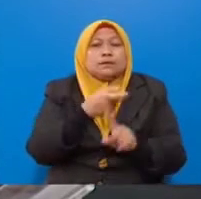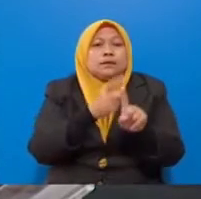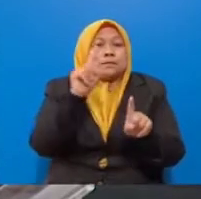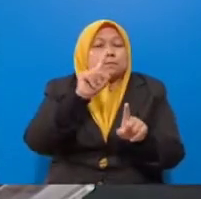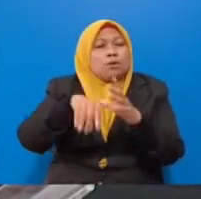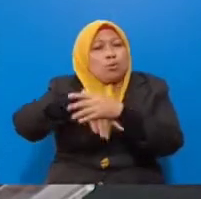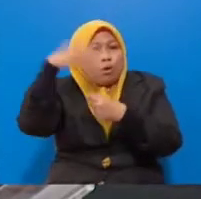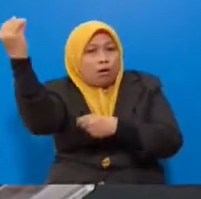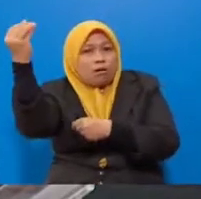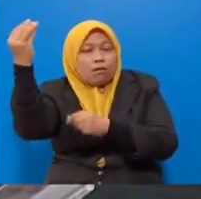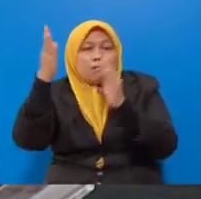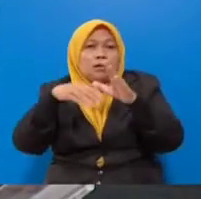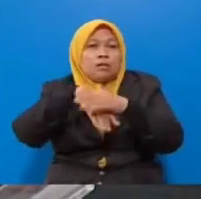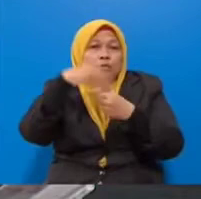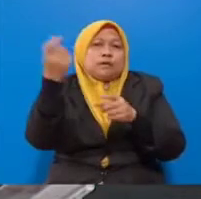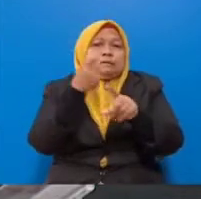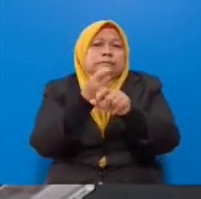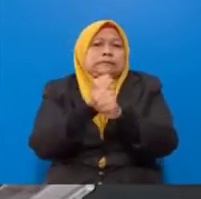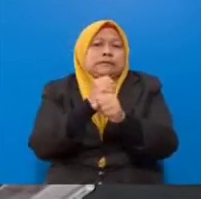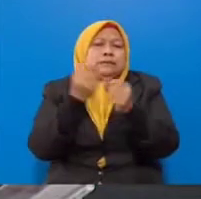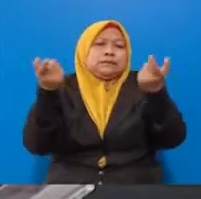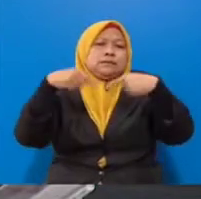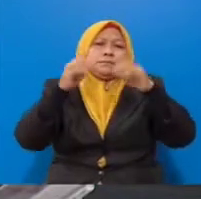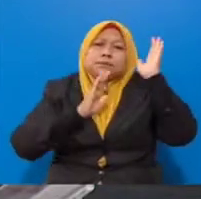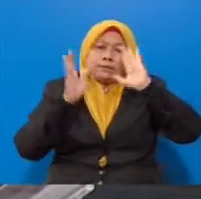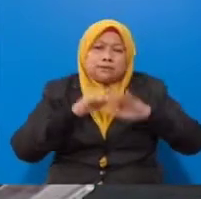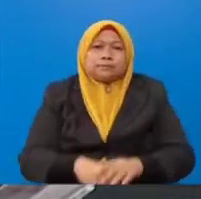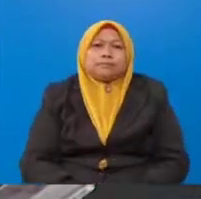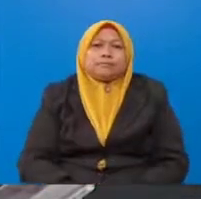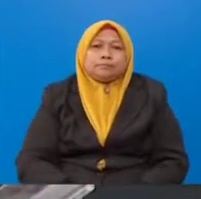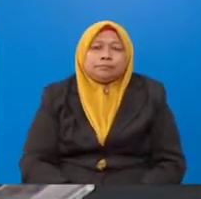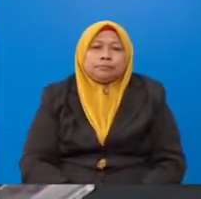daripada modal asing dianggap tabu tidak sedih setiap masih ya